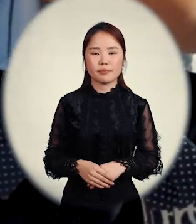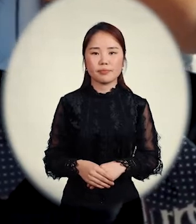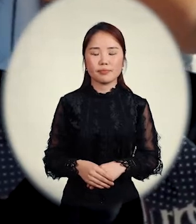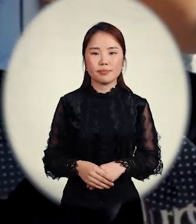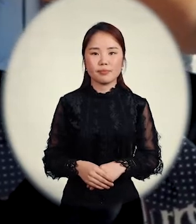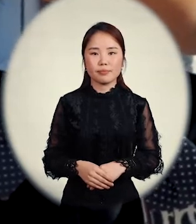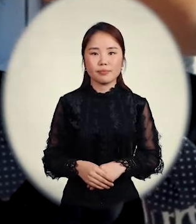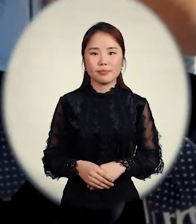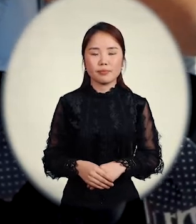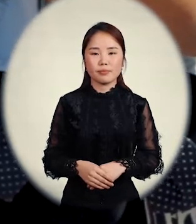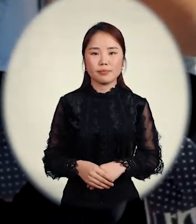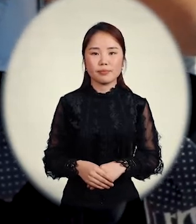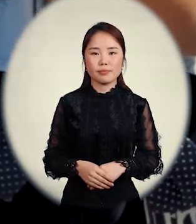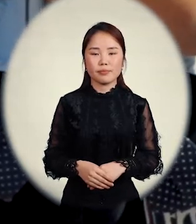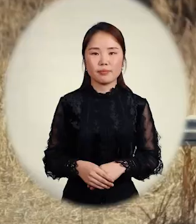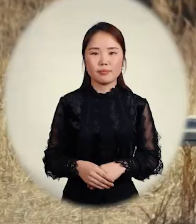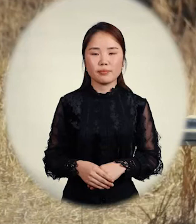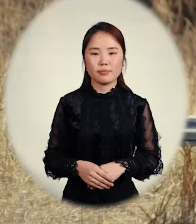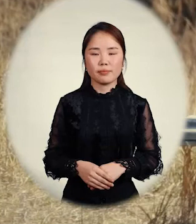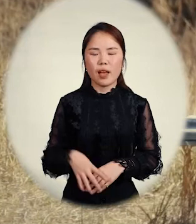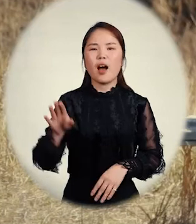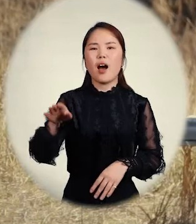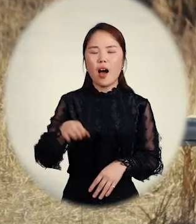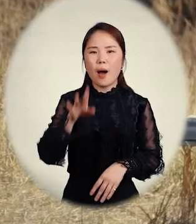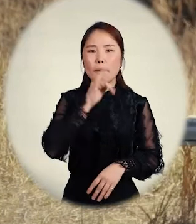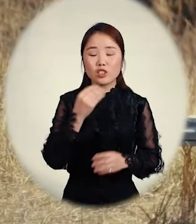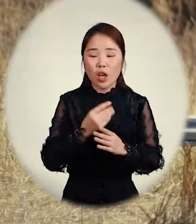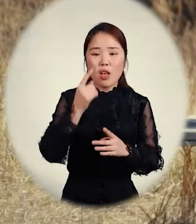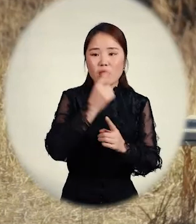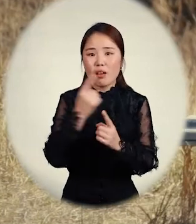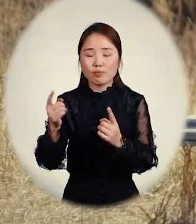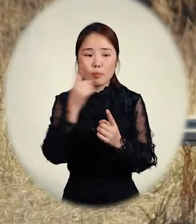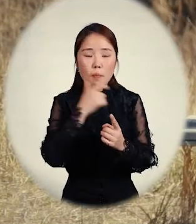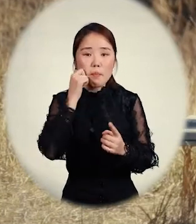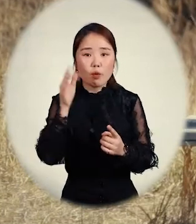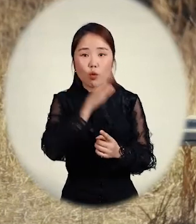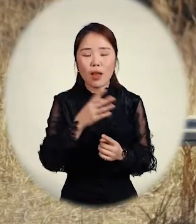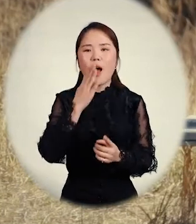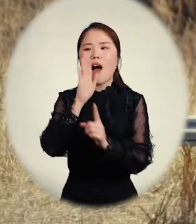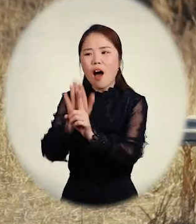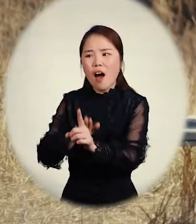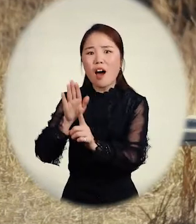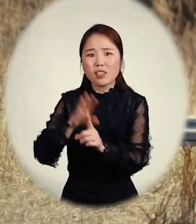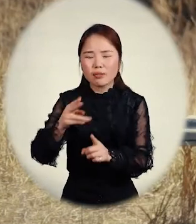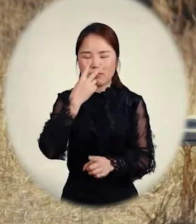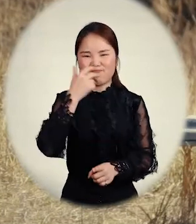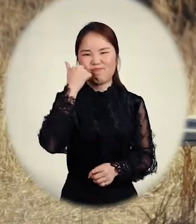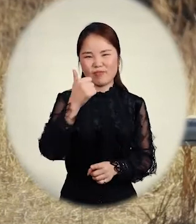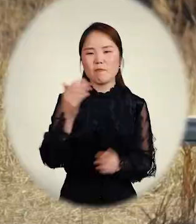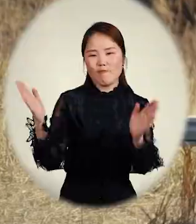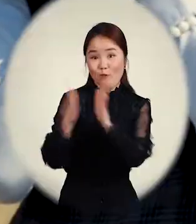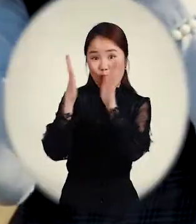Нэг табада. Аа, нэг нэг хайрлаарай гэсэн үг юм байна те. Гоё хэллээ штэ. Зөвхөр.